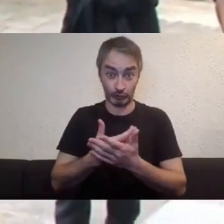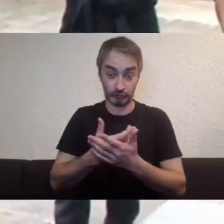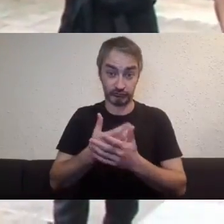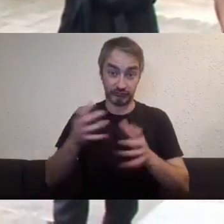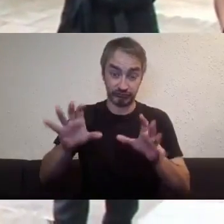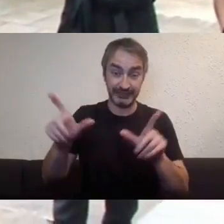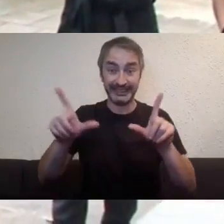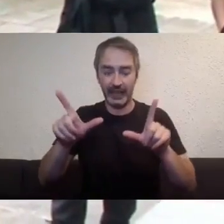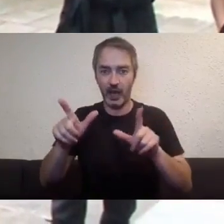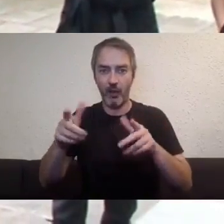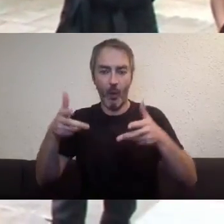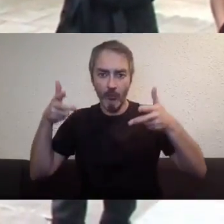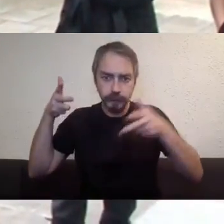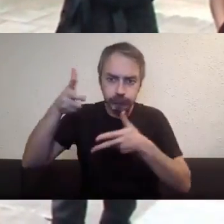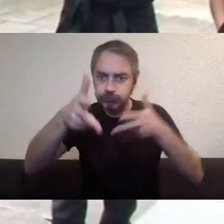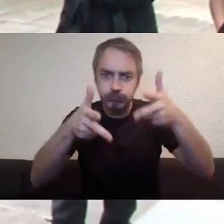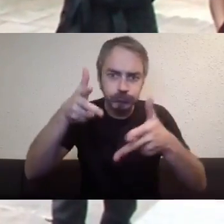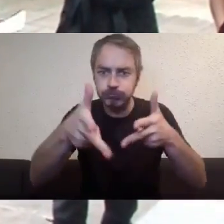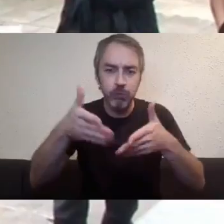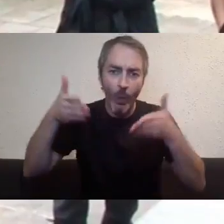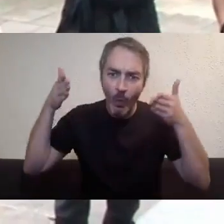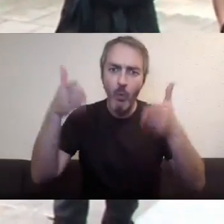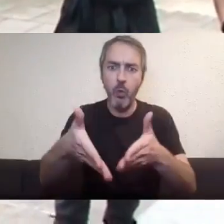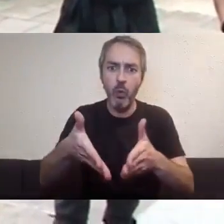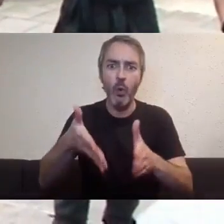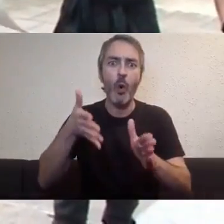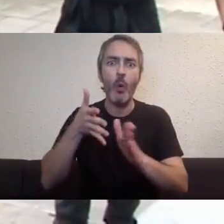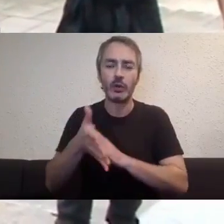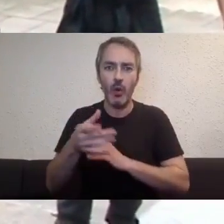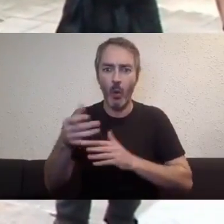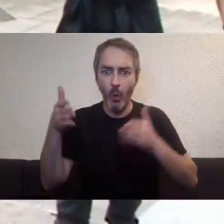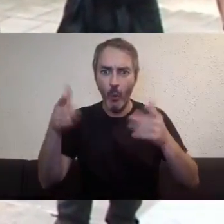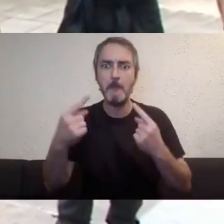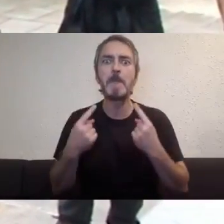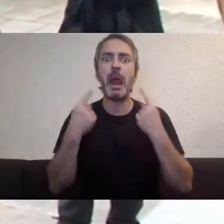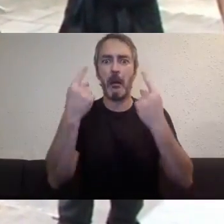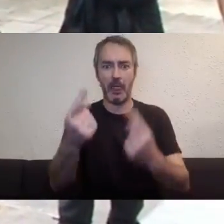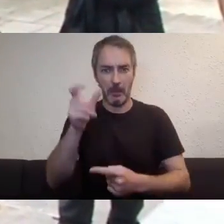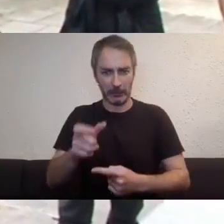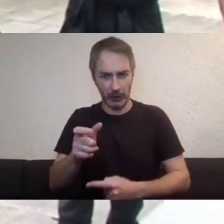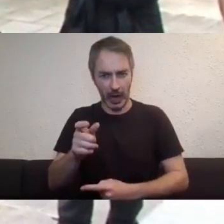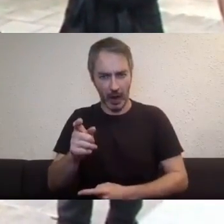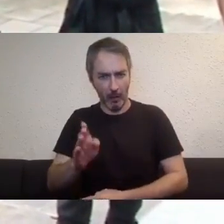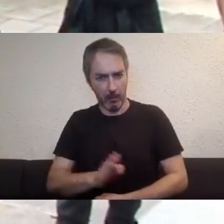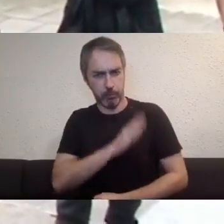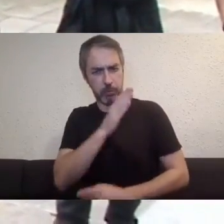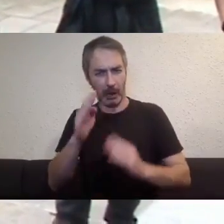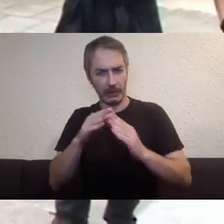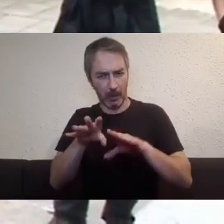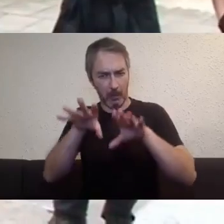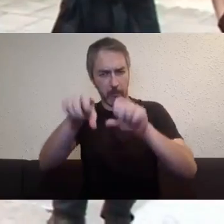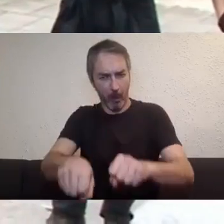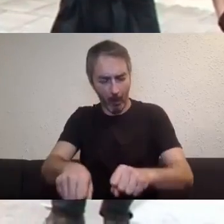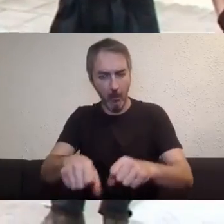més es van fer ressò de la notícia i com que es van quedar bastant sorpresos que una persona pues, entrés dins d'una casa